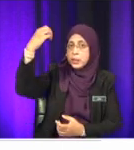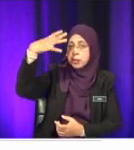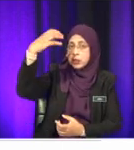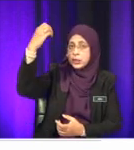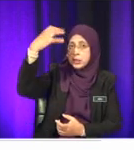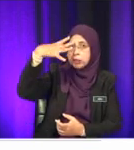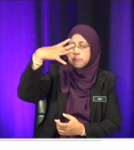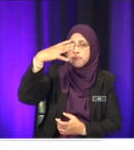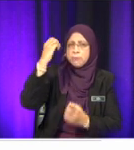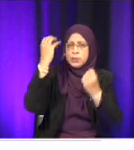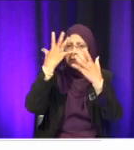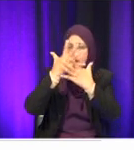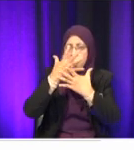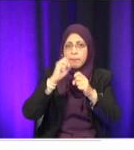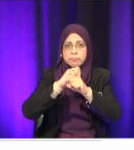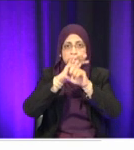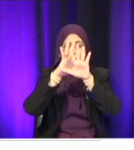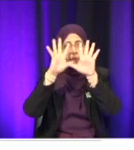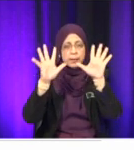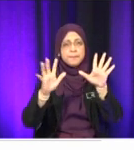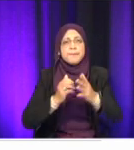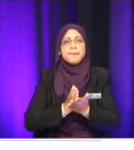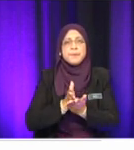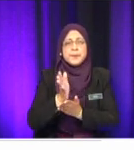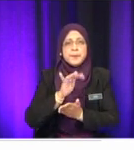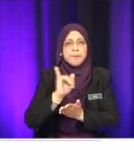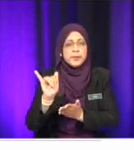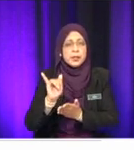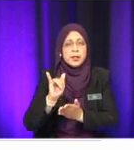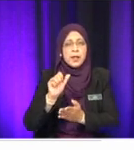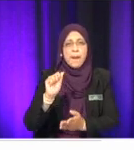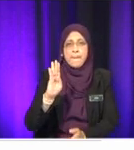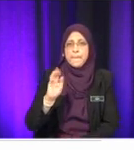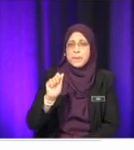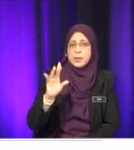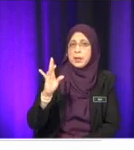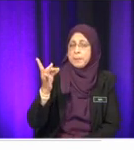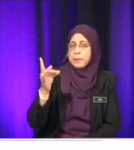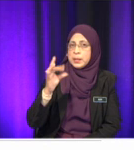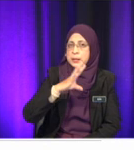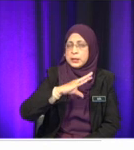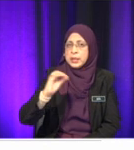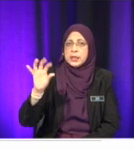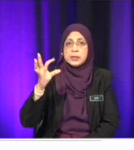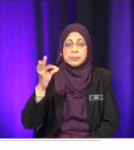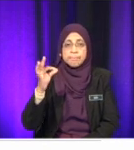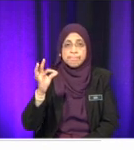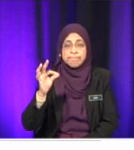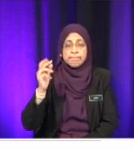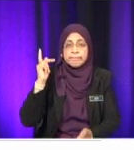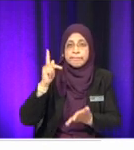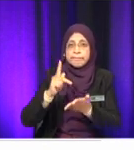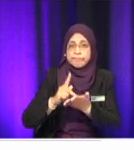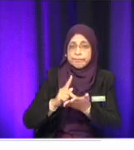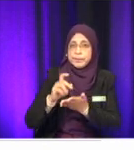pada Arca Oke seterusnya pada abad ke-18 dan 19 Oke dikenali sebagai